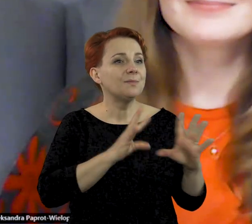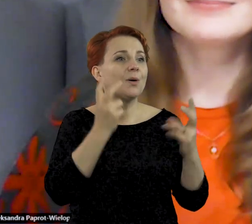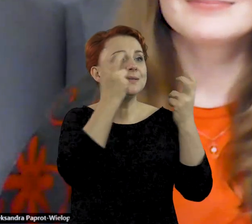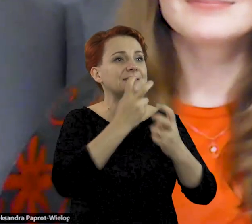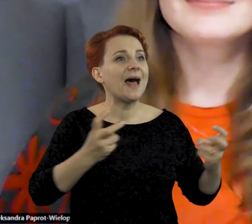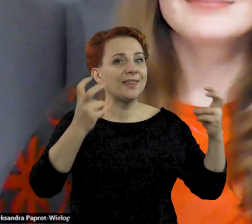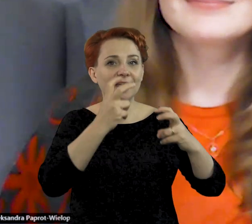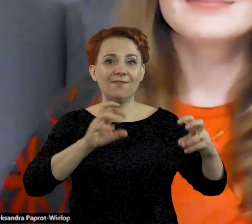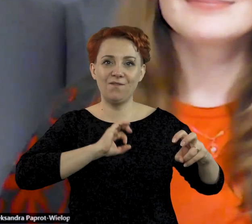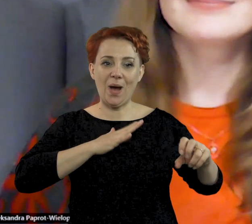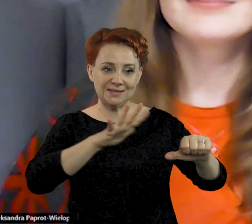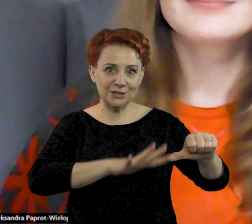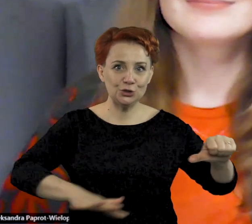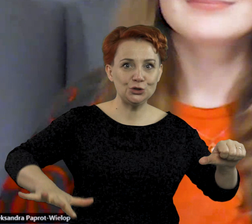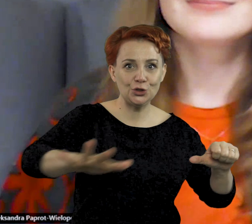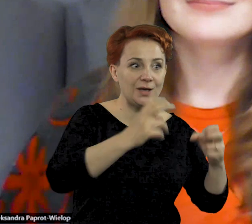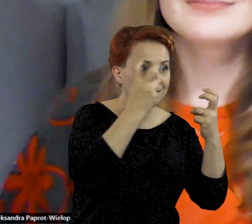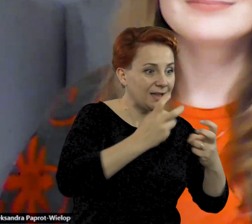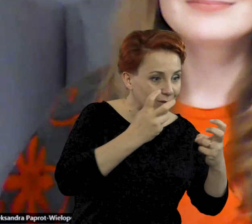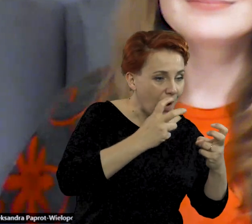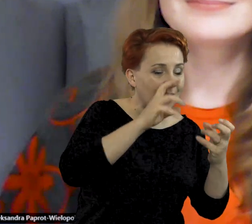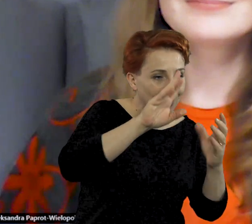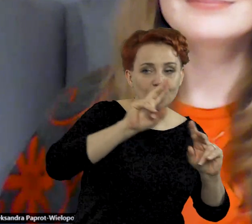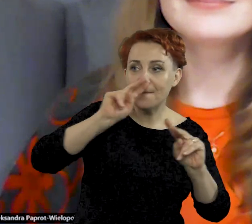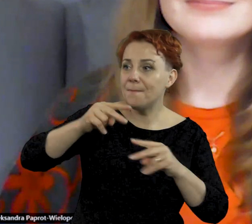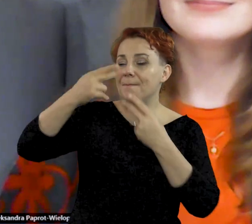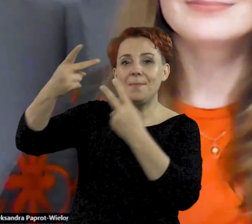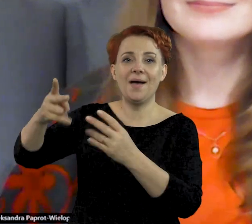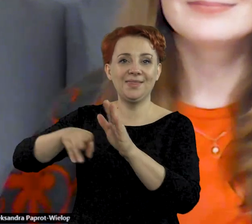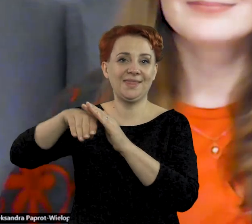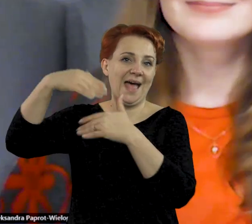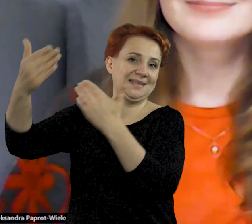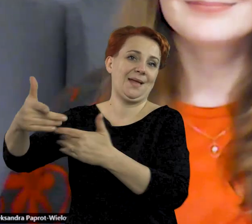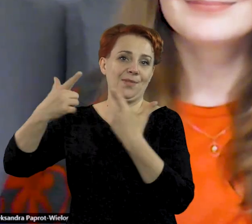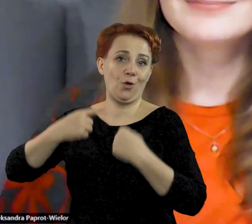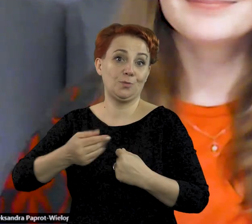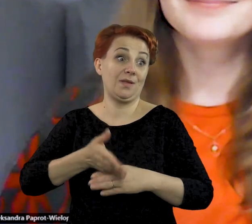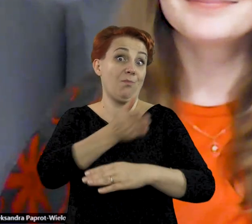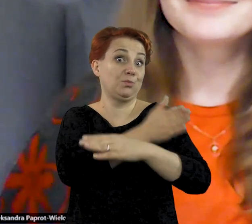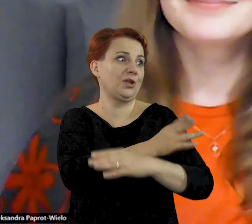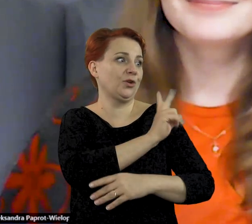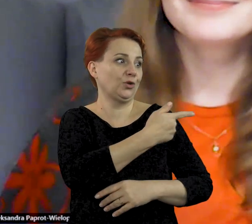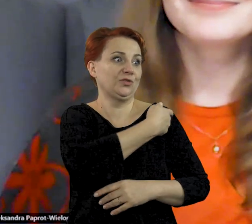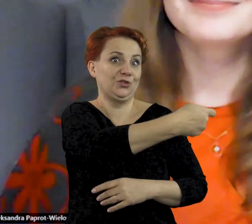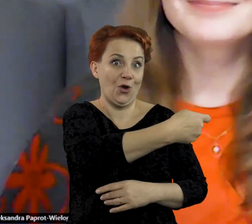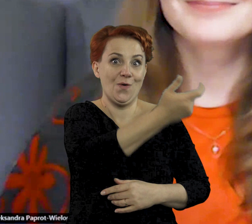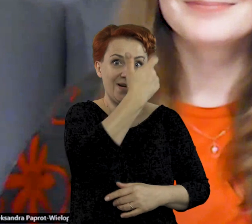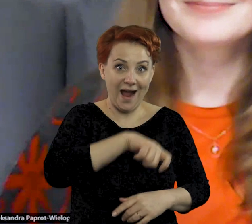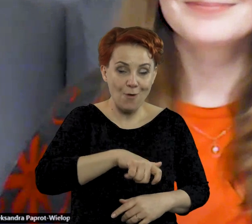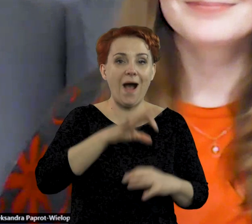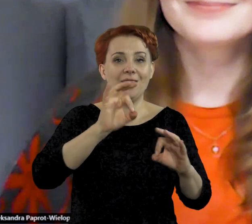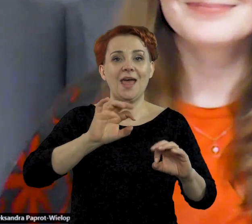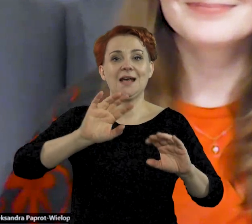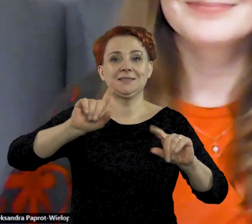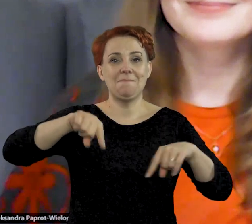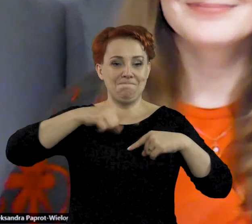własnym środowiskiem przekazywać kolejnym osobom, tak jak nas ktoś kiedyś w to wciągał, tak? Myślę, że teraz jest czas, żebyśmy my tą pasję